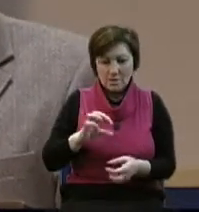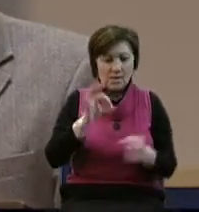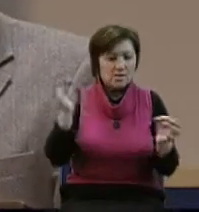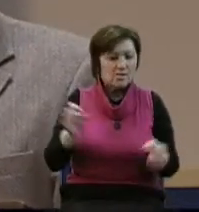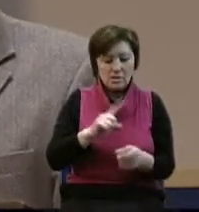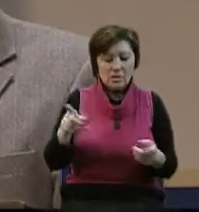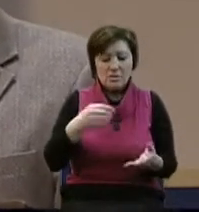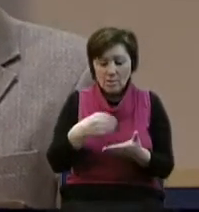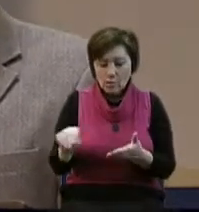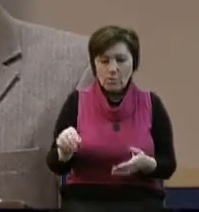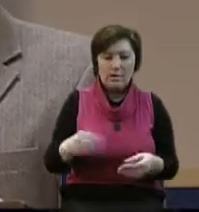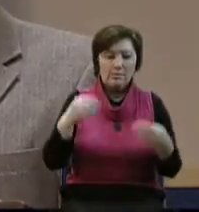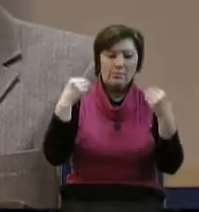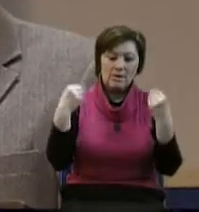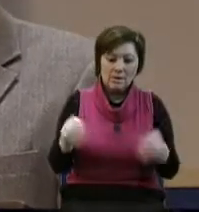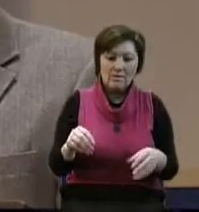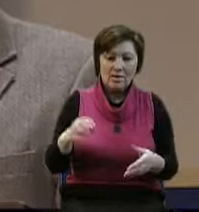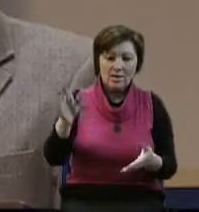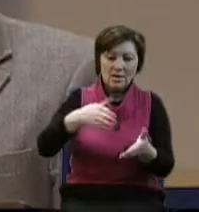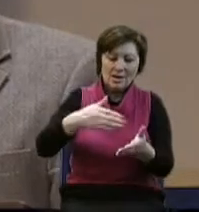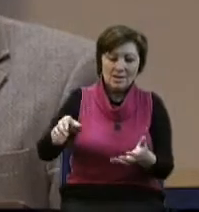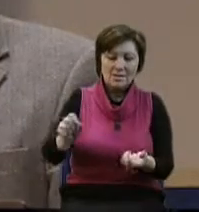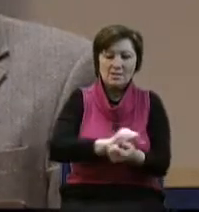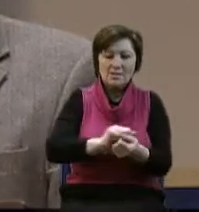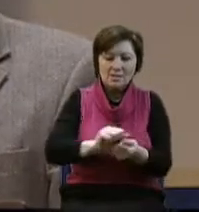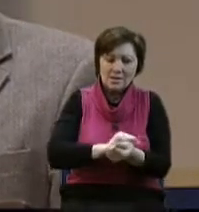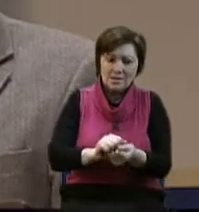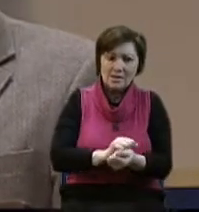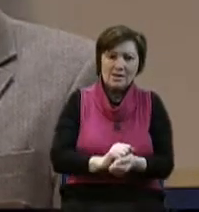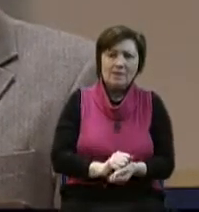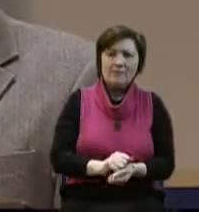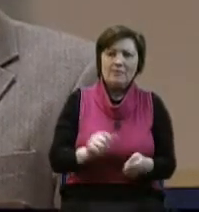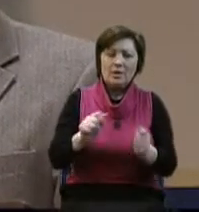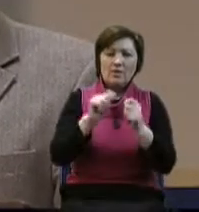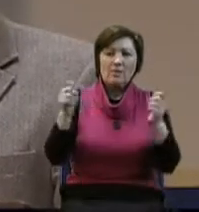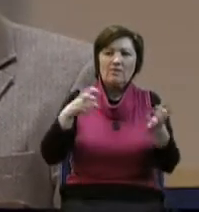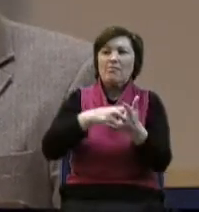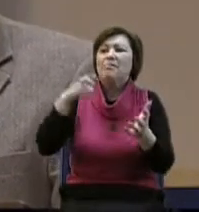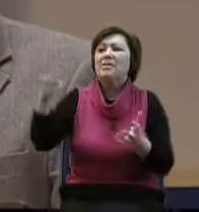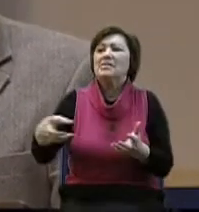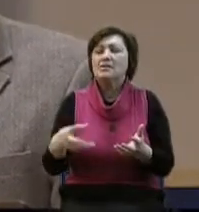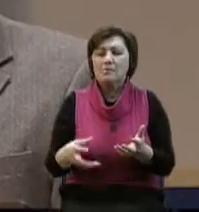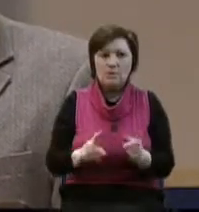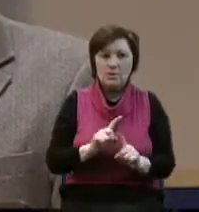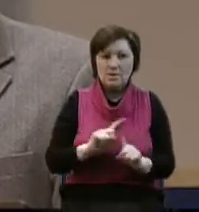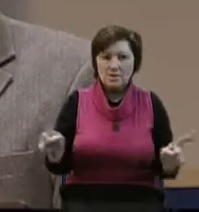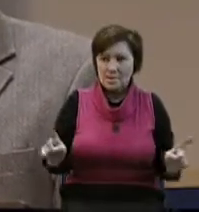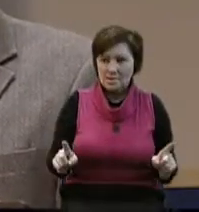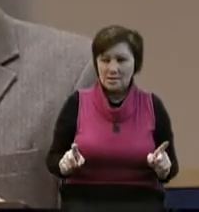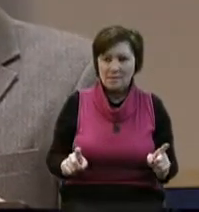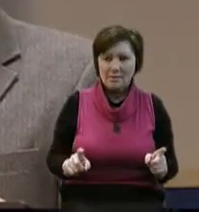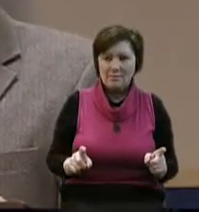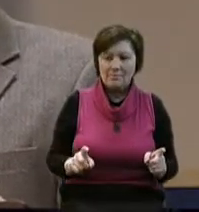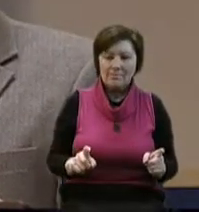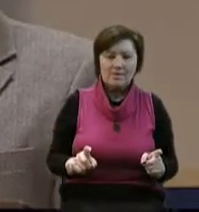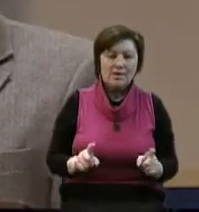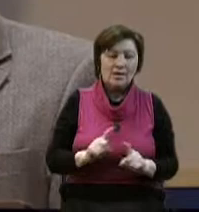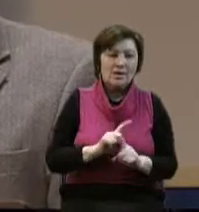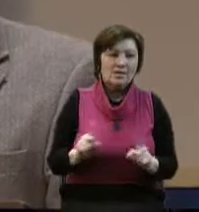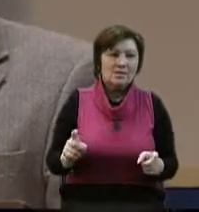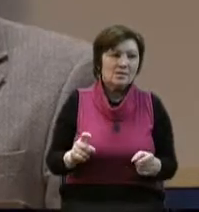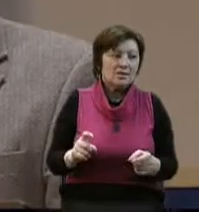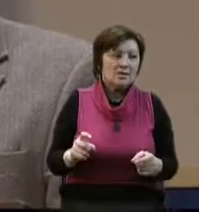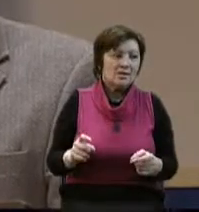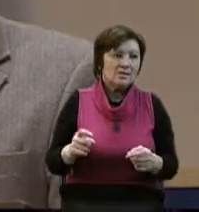продавать, нельзя было красить или стирать одежду, нельзя было открывать письмо даже рукой язычника. Нельзя было зажигать